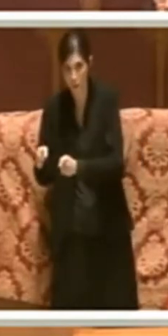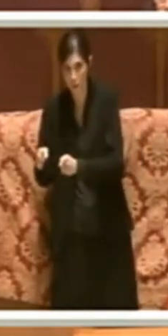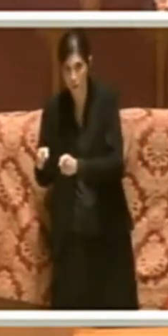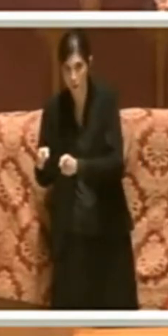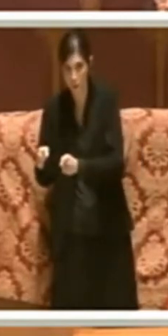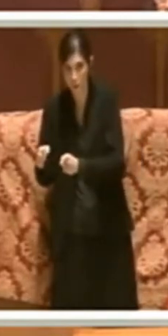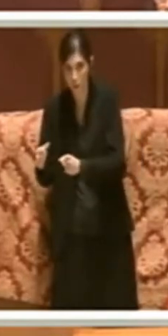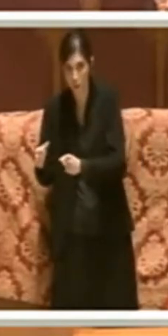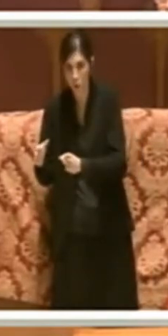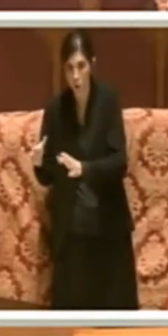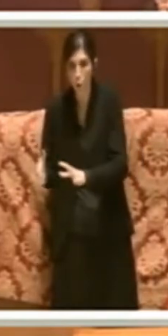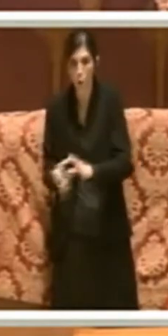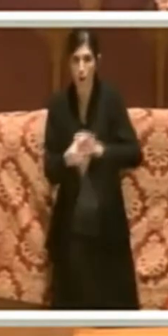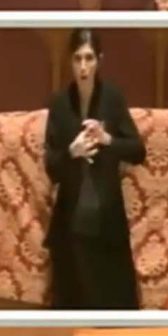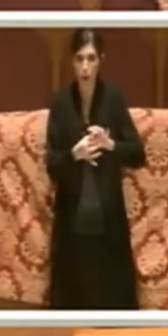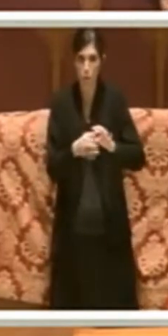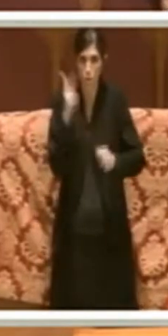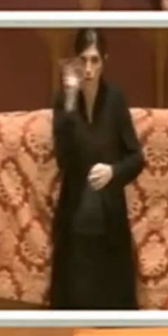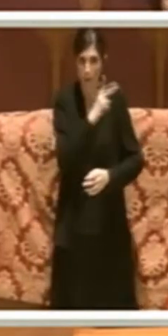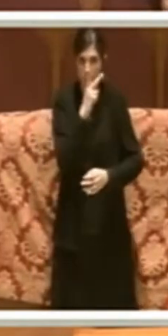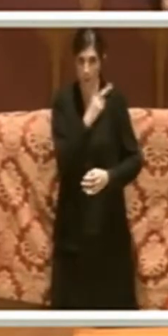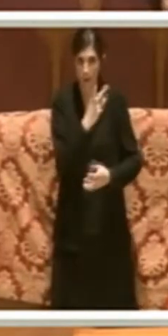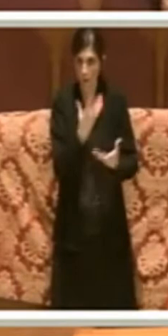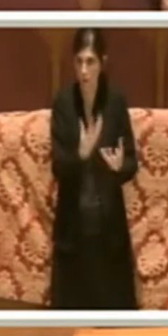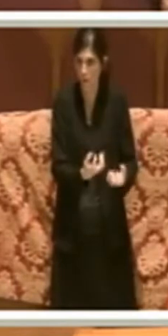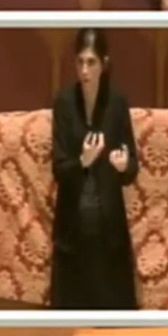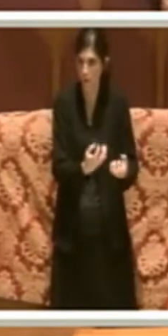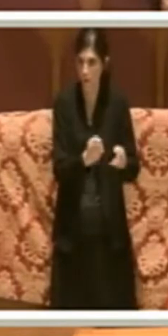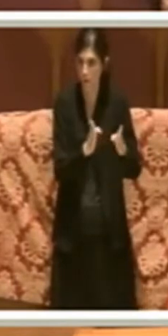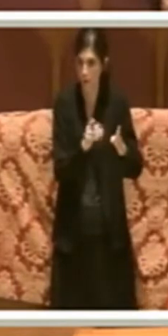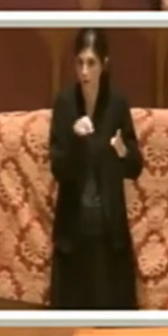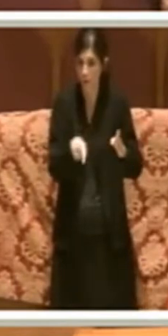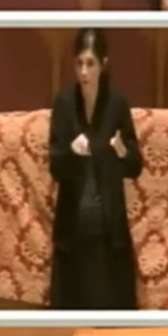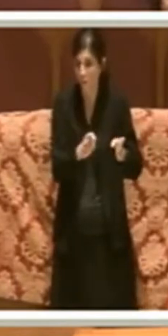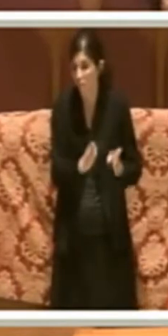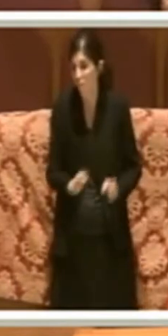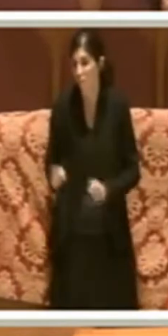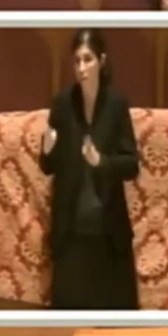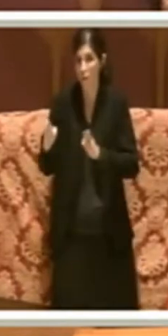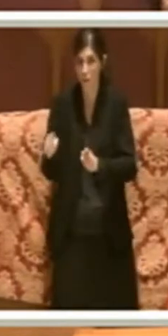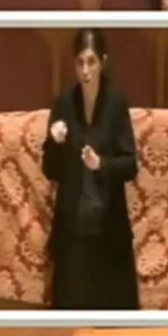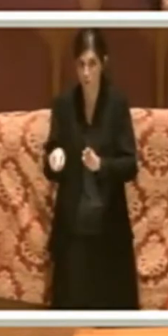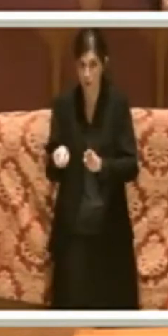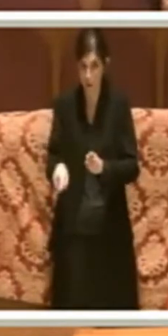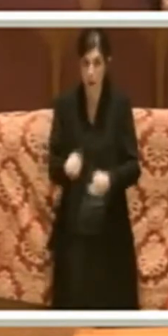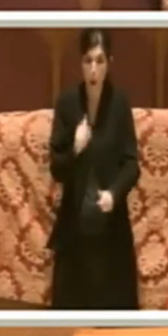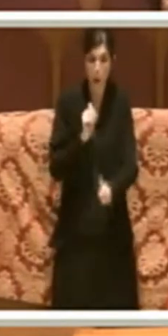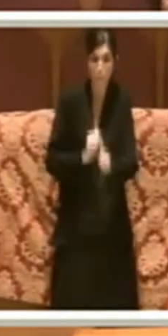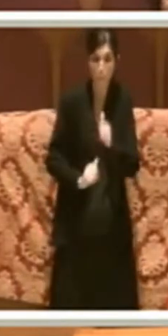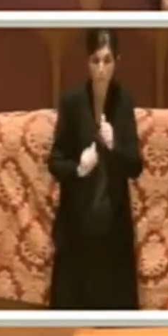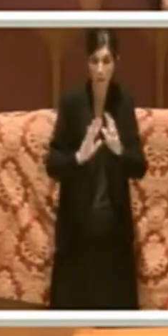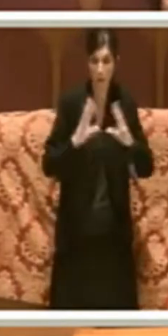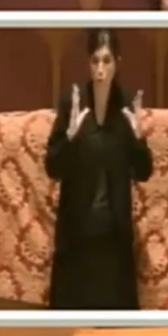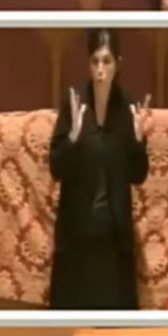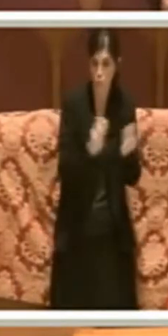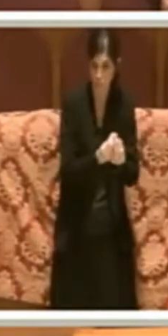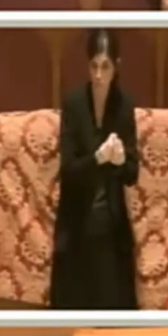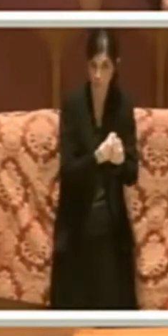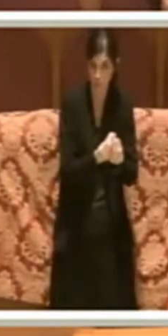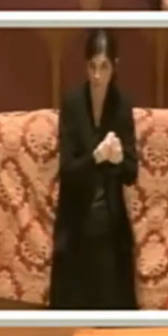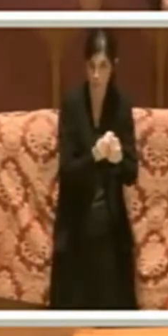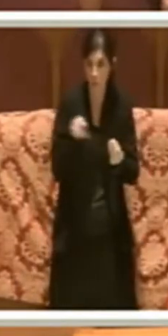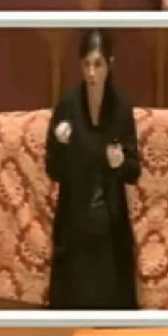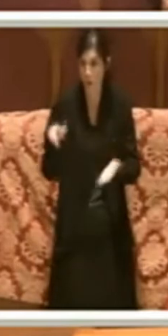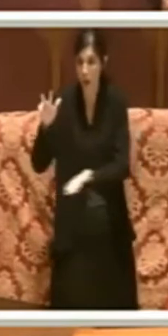la realtà effettiva. È vero, perché da un preconsuntivo al consuntivo finale approvato ci possono essere delle